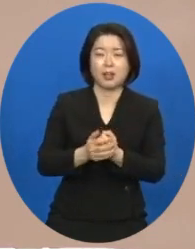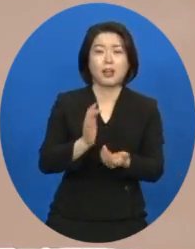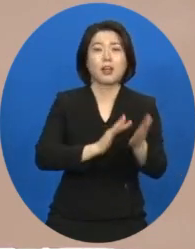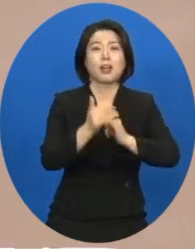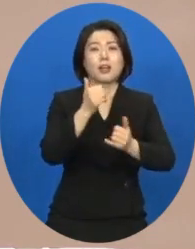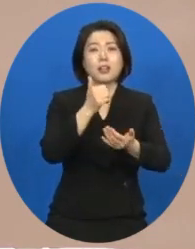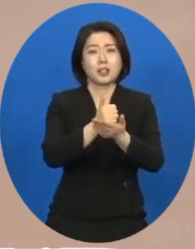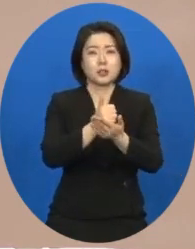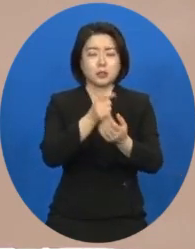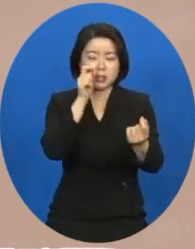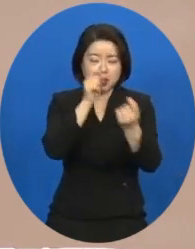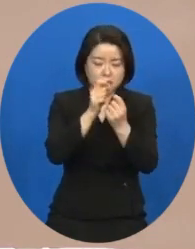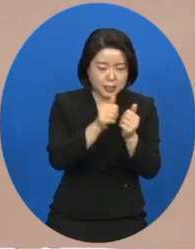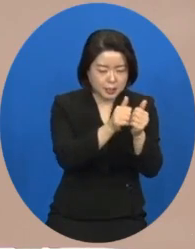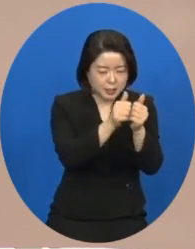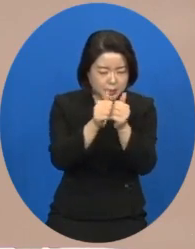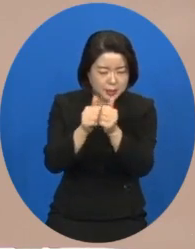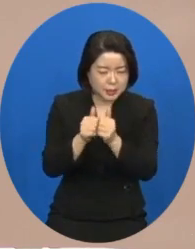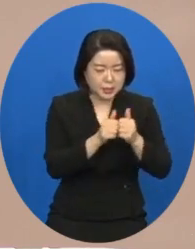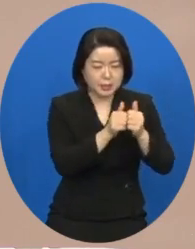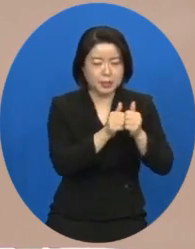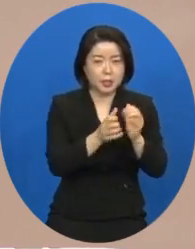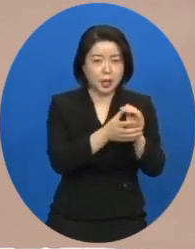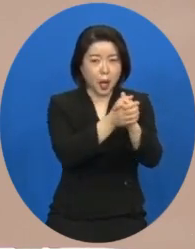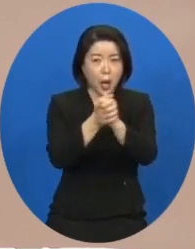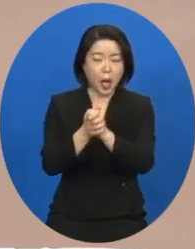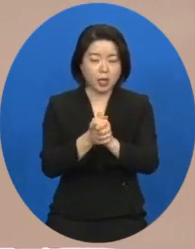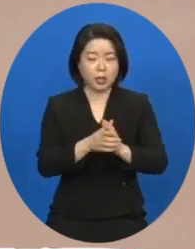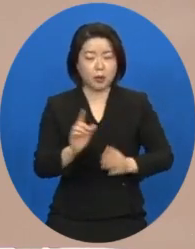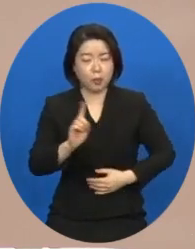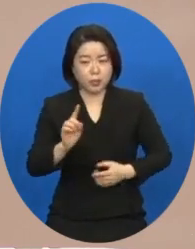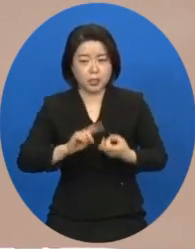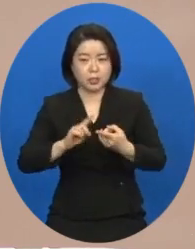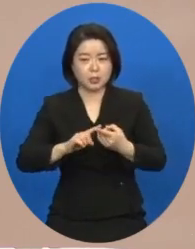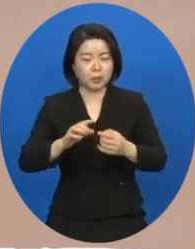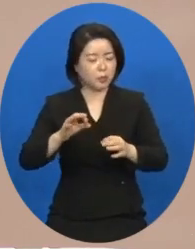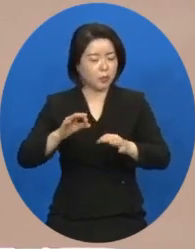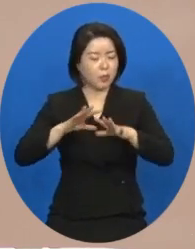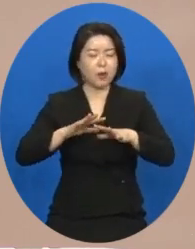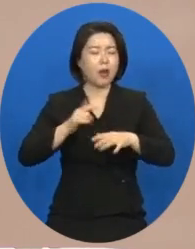예수님과 친밀한 게 뭔지를 놀랍게 경험했어요.